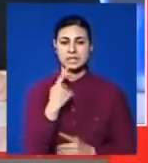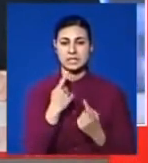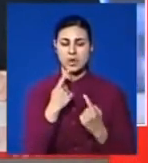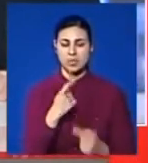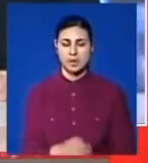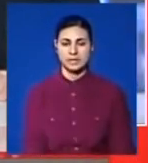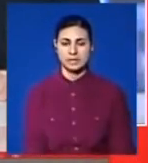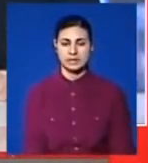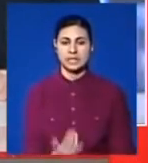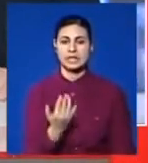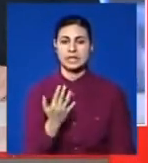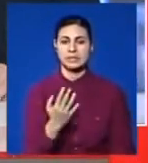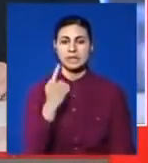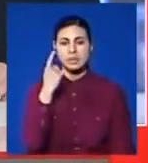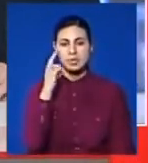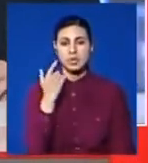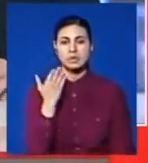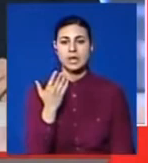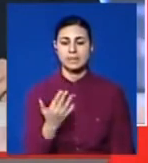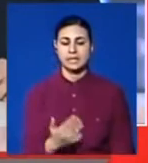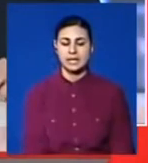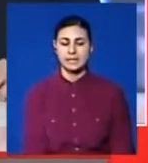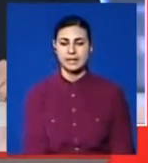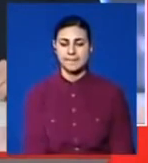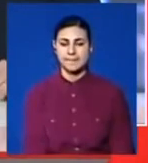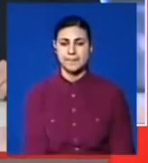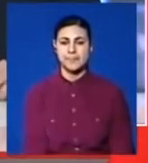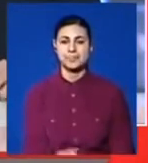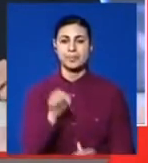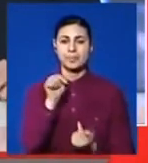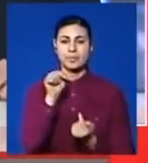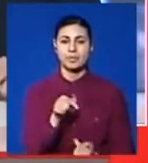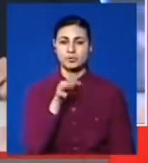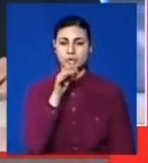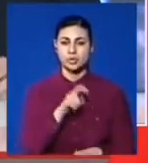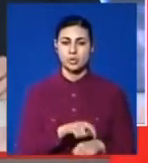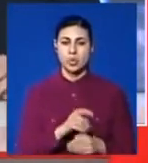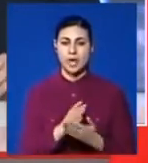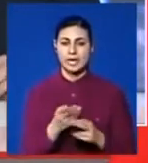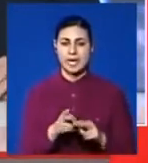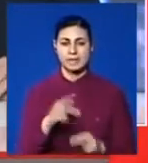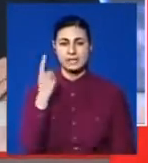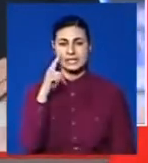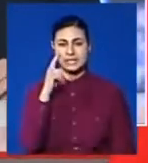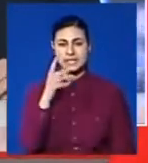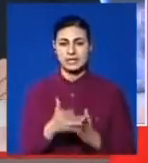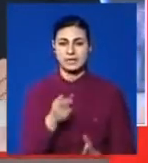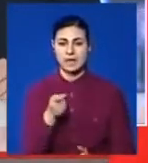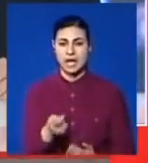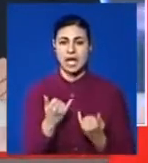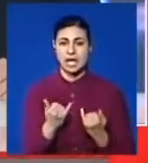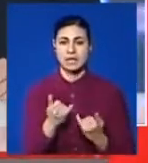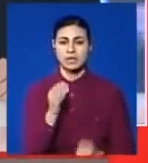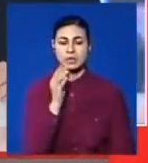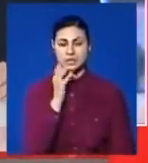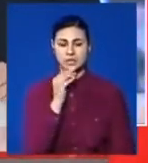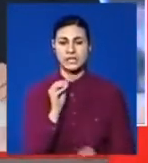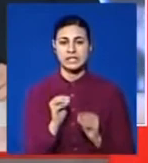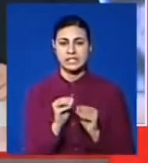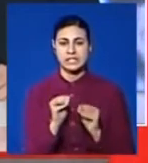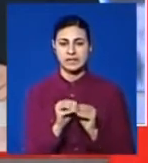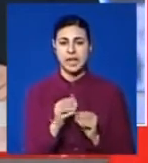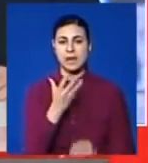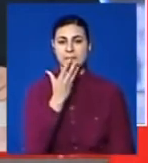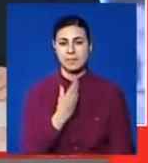საუბარს, რამდენად თვლით, რამდენად შესაბამისი დრო არის ამ ინიციატივის წარმოყენებისთვის? ახლა, როდესაც იგივე